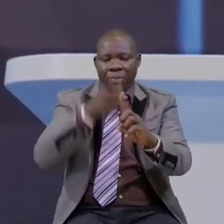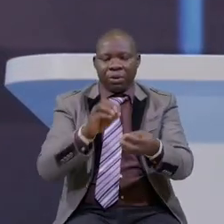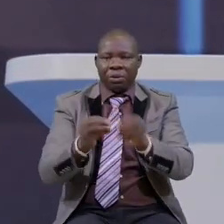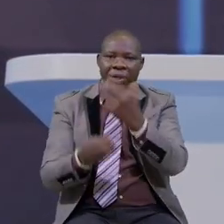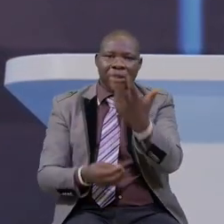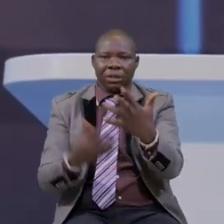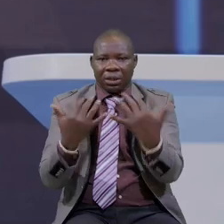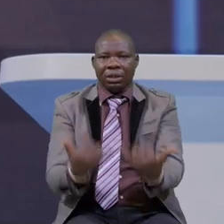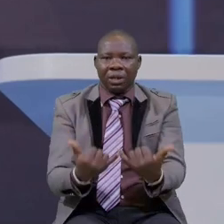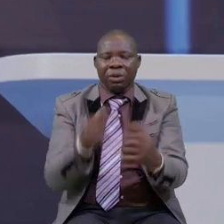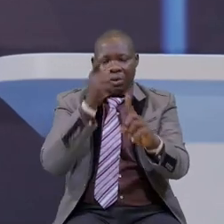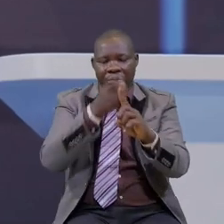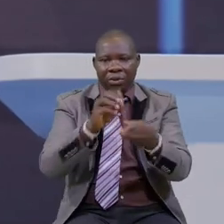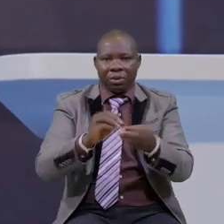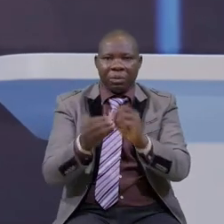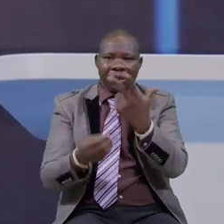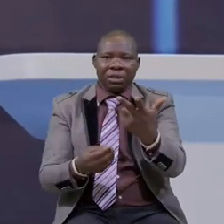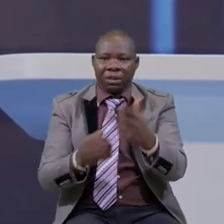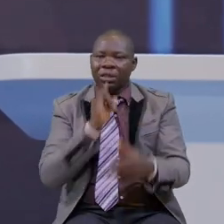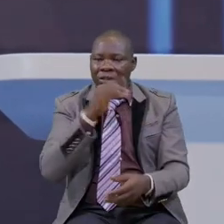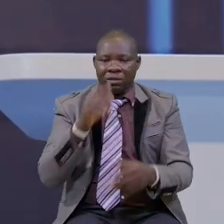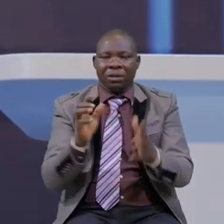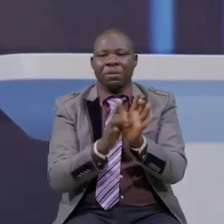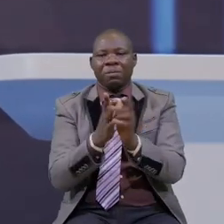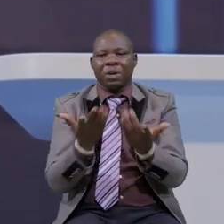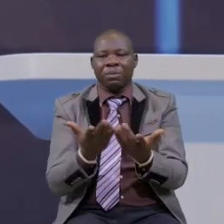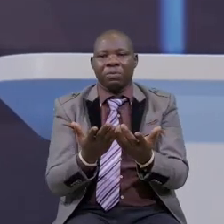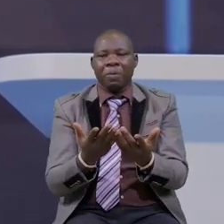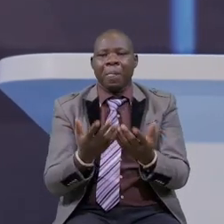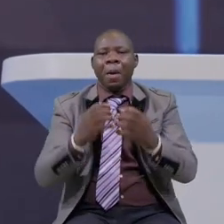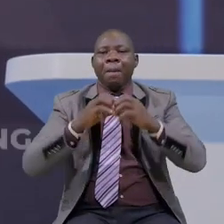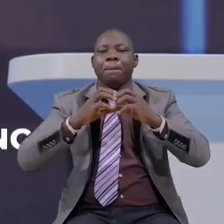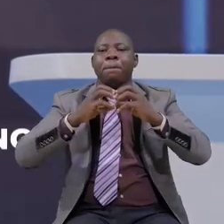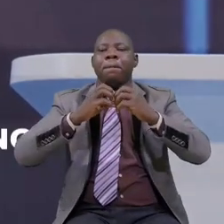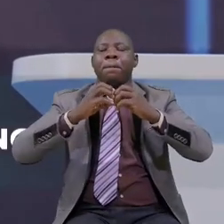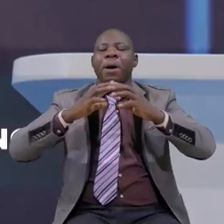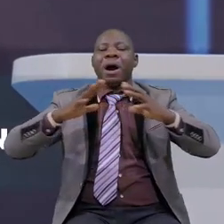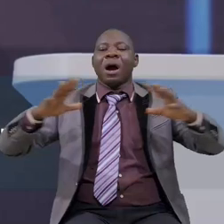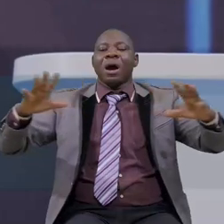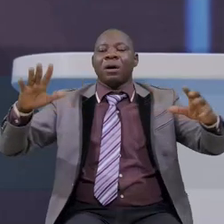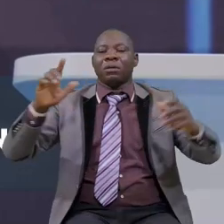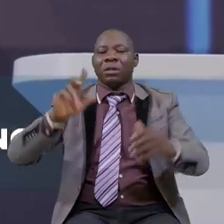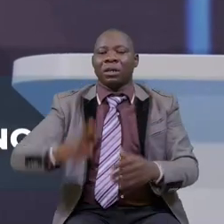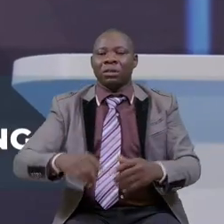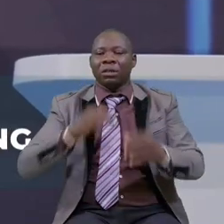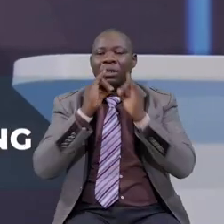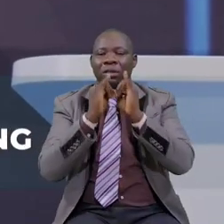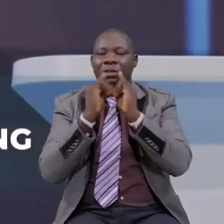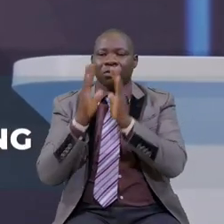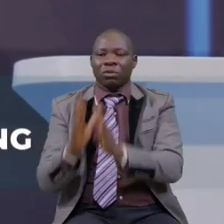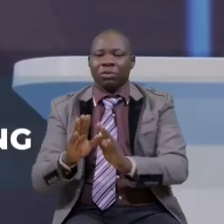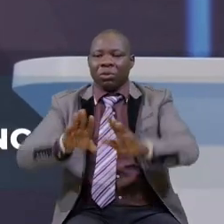Troisième point maintenant. Troisième point, la Bible. L'instructeur illimité qui